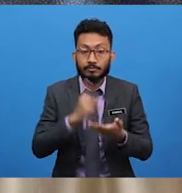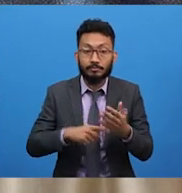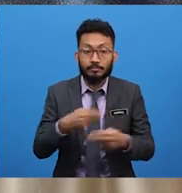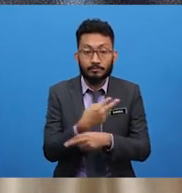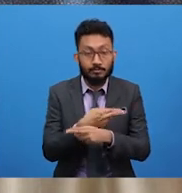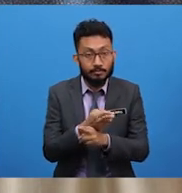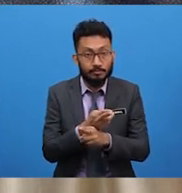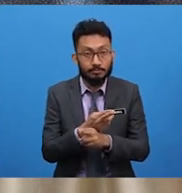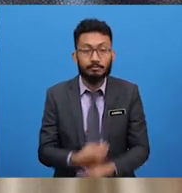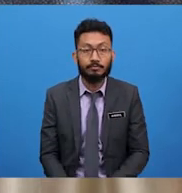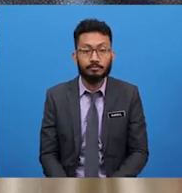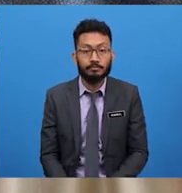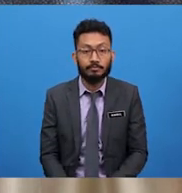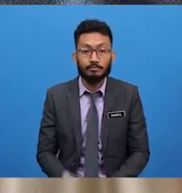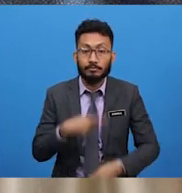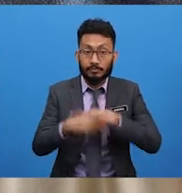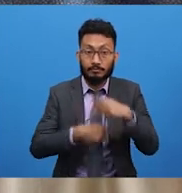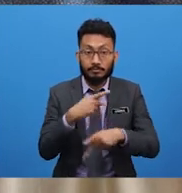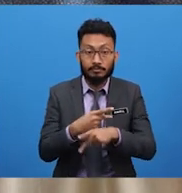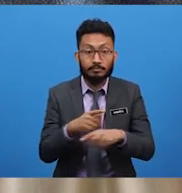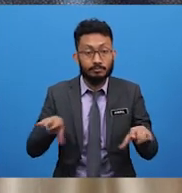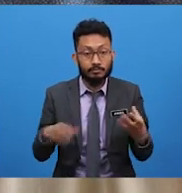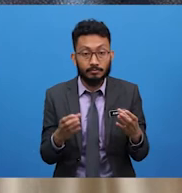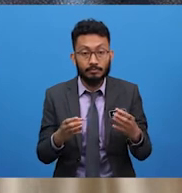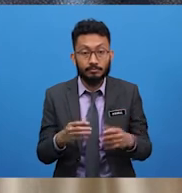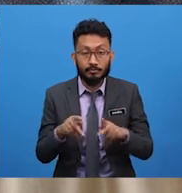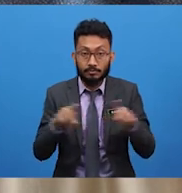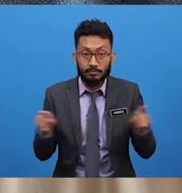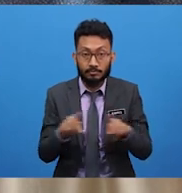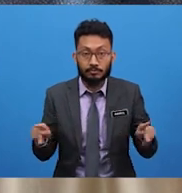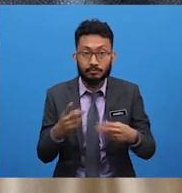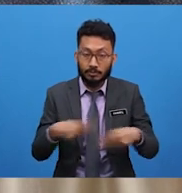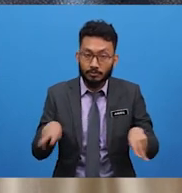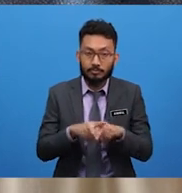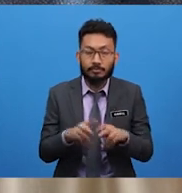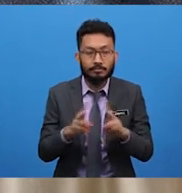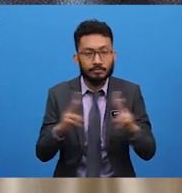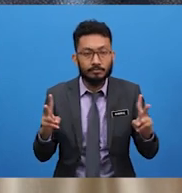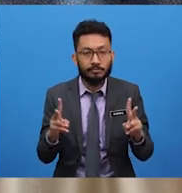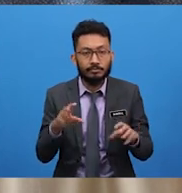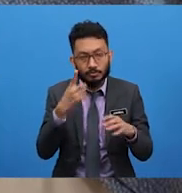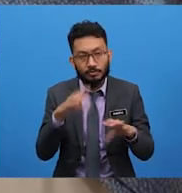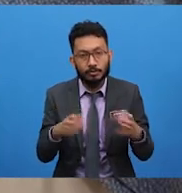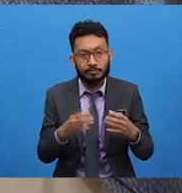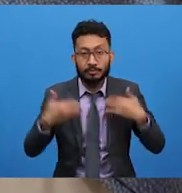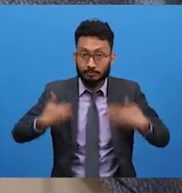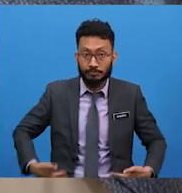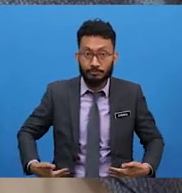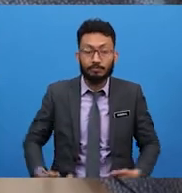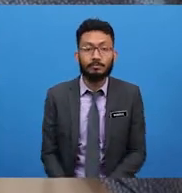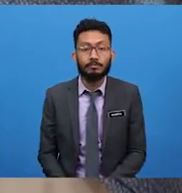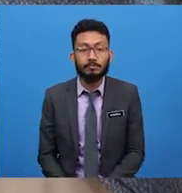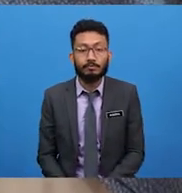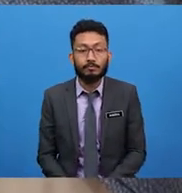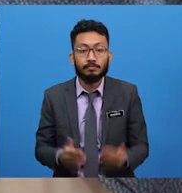sedia maklum, proses mendraft pola merupakan proses penting dalam membuat pakaian. Oleh